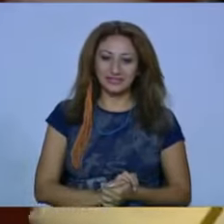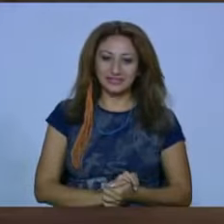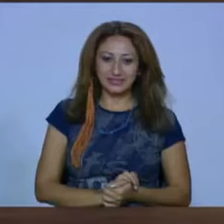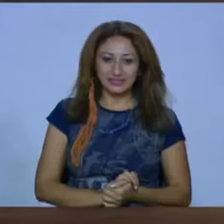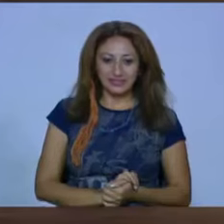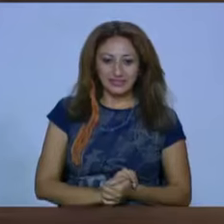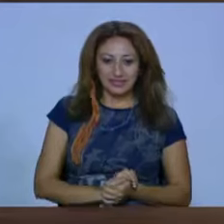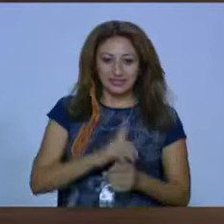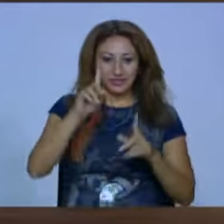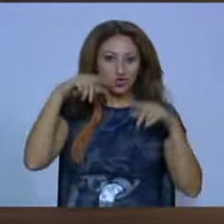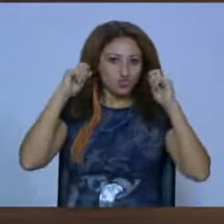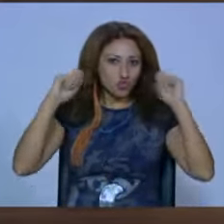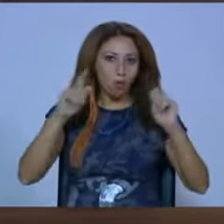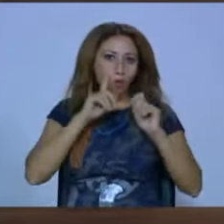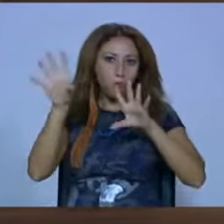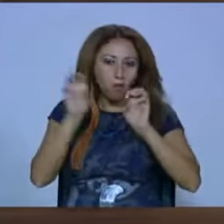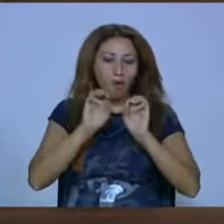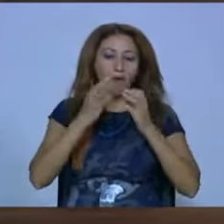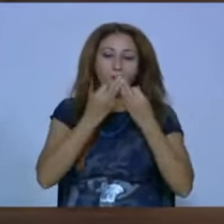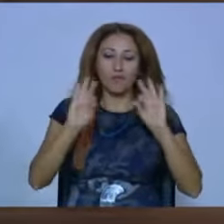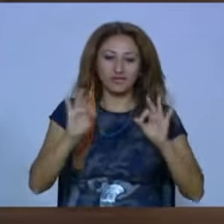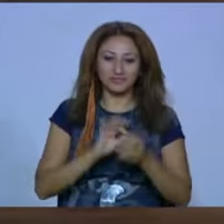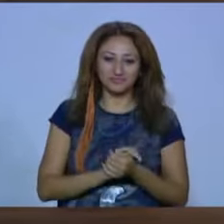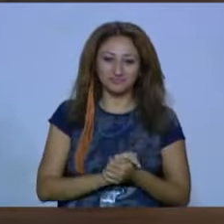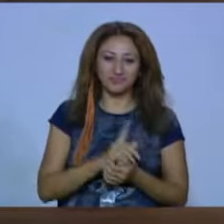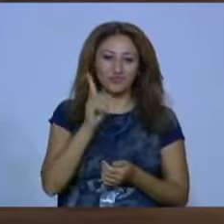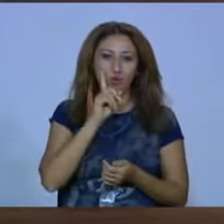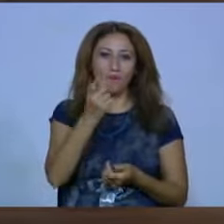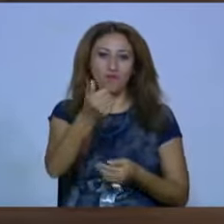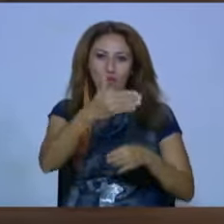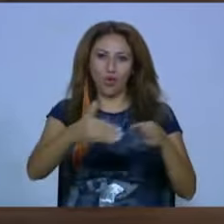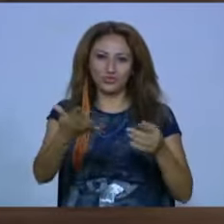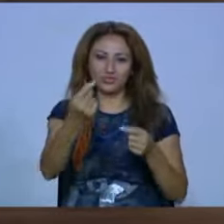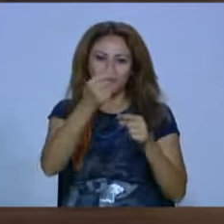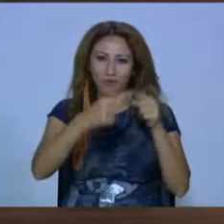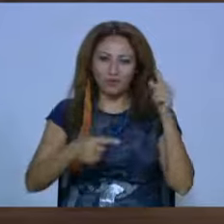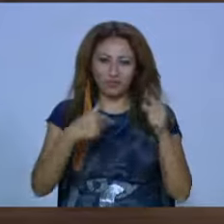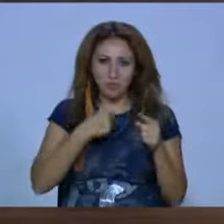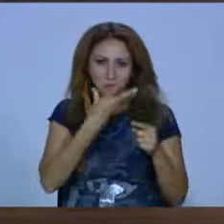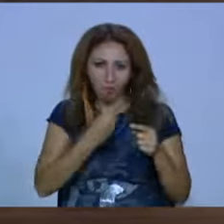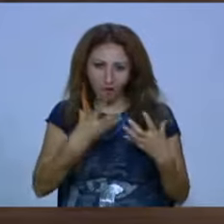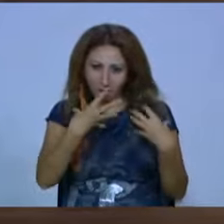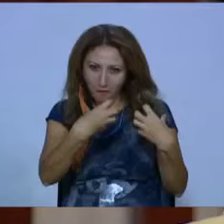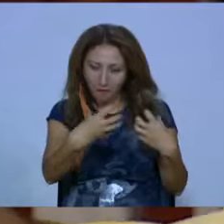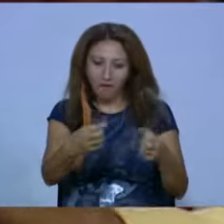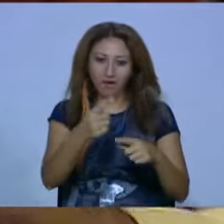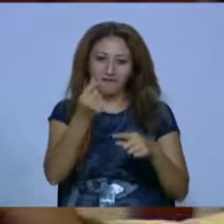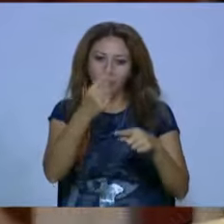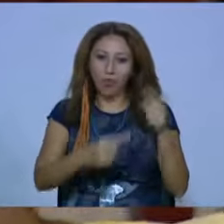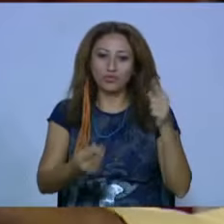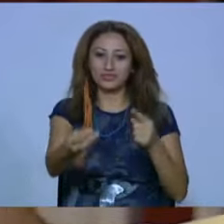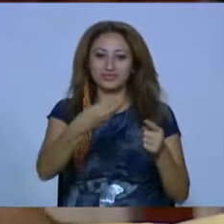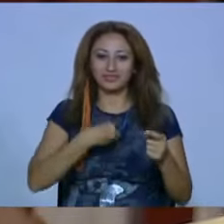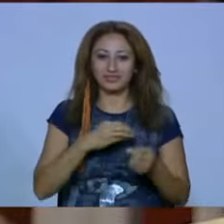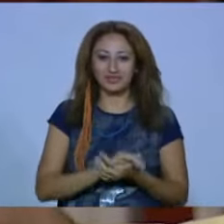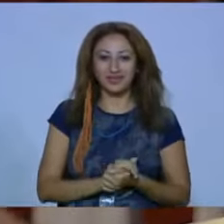يعني الاشربات دي هي فعلا قالت له عايزه جزء من الاجر بتاعك عشان دخلت في السينما مره. قالت انت بقى انت فيلم الناظر